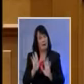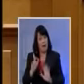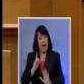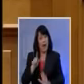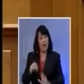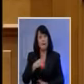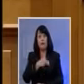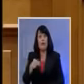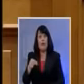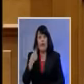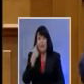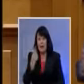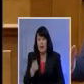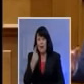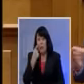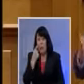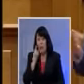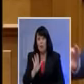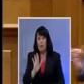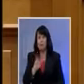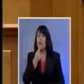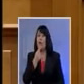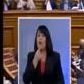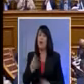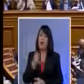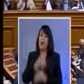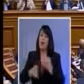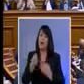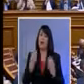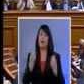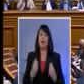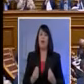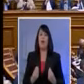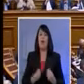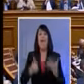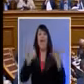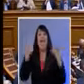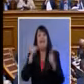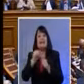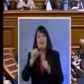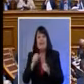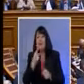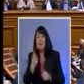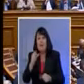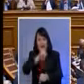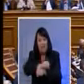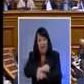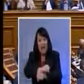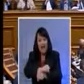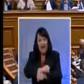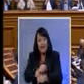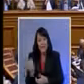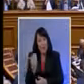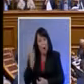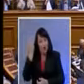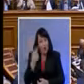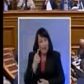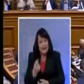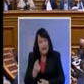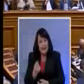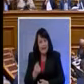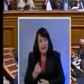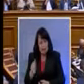μάλλον, δεν πιάνει. Πιο εύκολα μπορείτε να μας πείσετε ότι ήσασταν 6 μηνών κρατούμενος παρά ότι η παράταξή σας και όσοι κυβερνήσετε τόσα